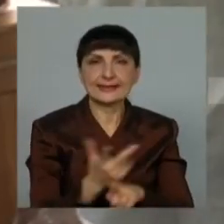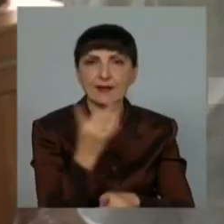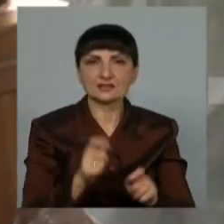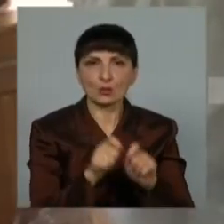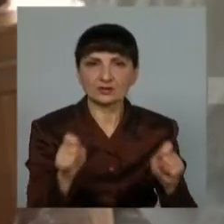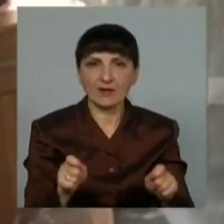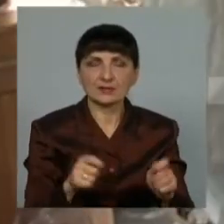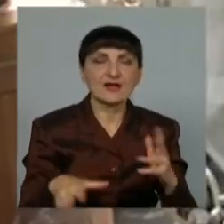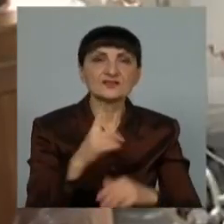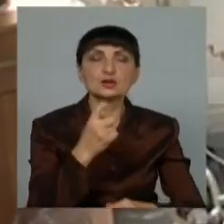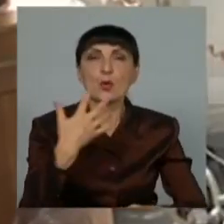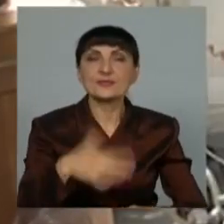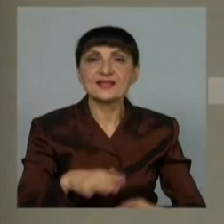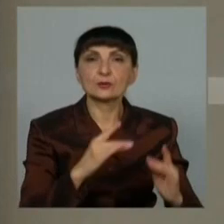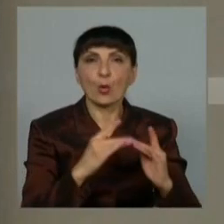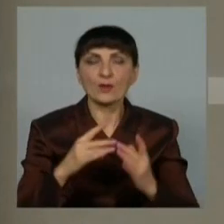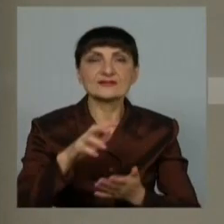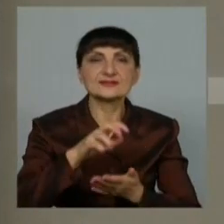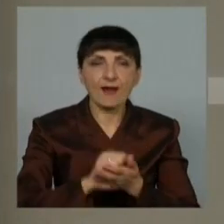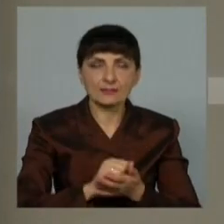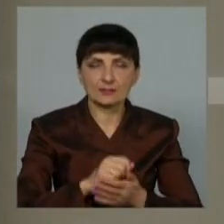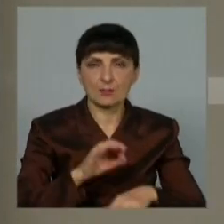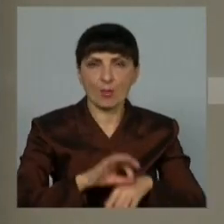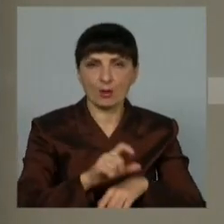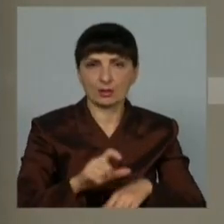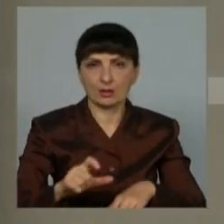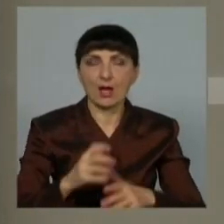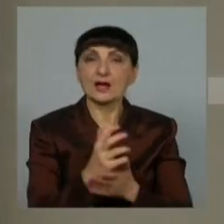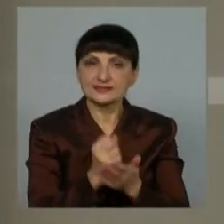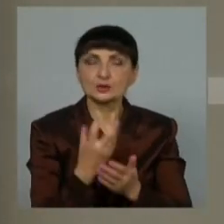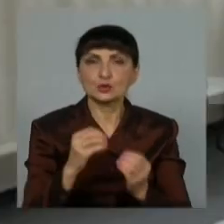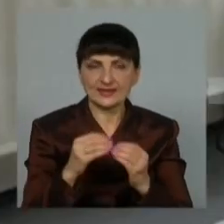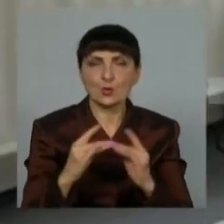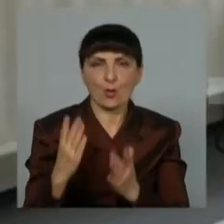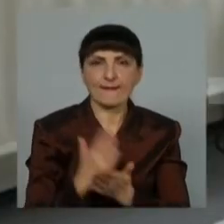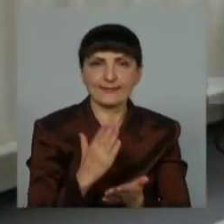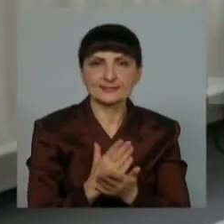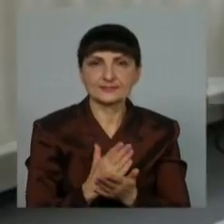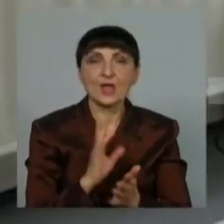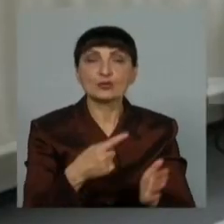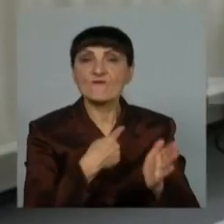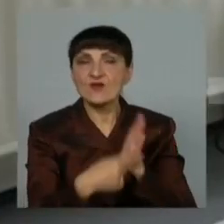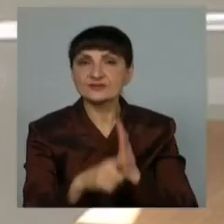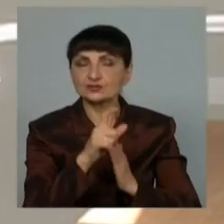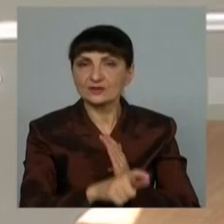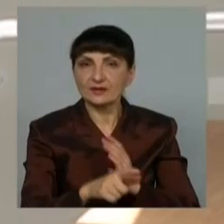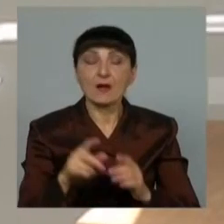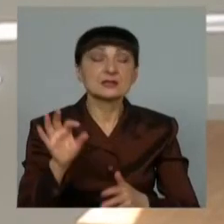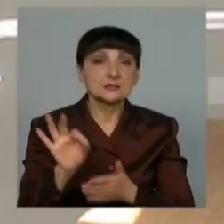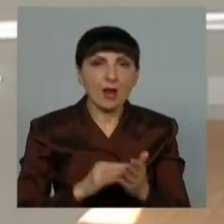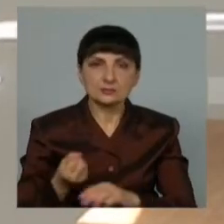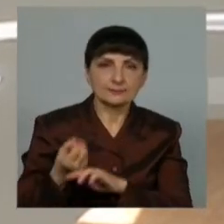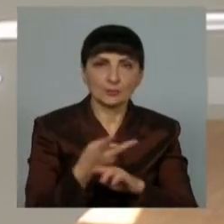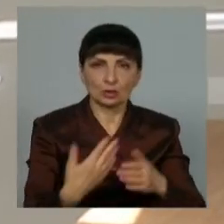На сегодня все 150 ковидных коек заняты пациентами. В резерве еще 10 коек. На место выписанного пациента в тот же день